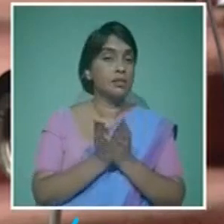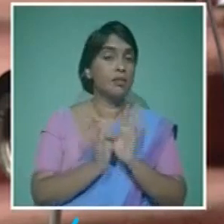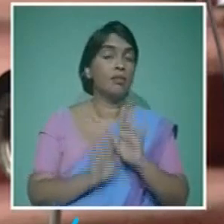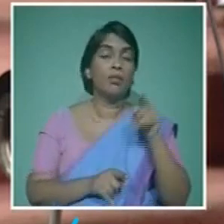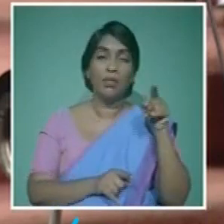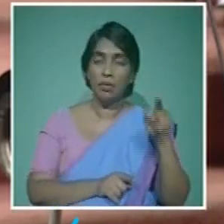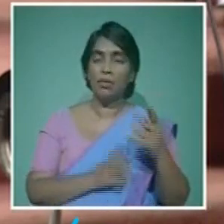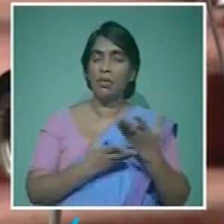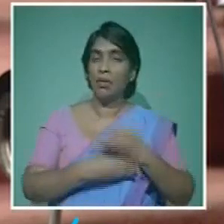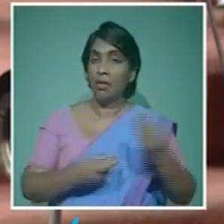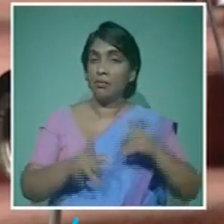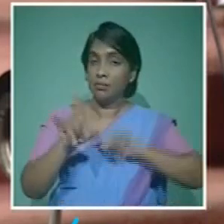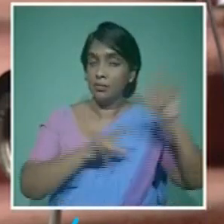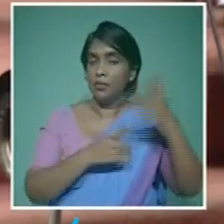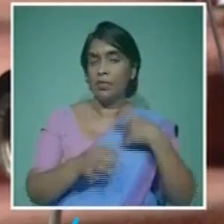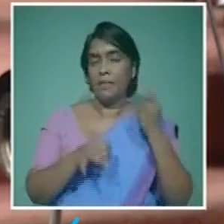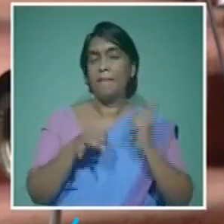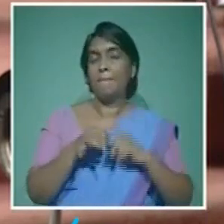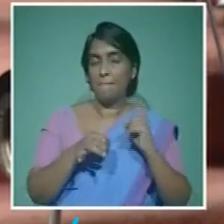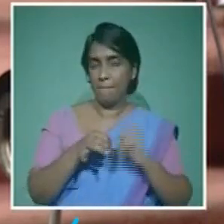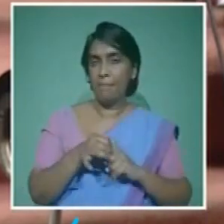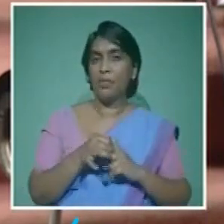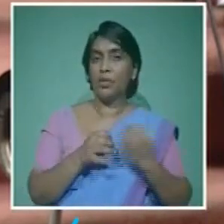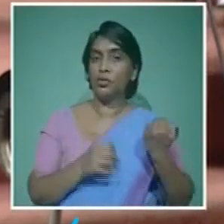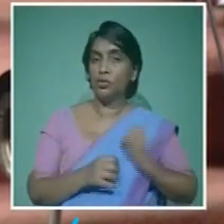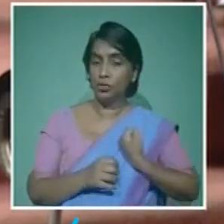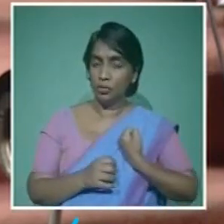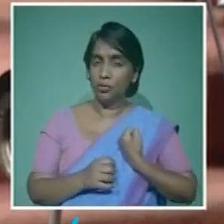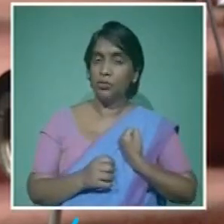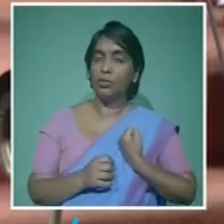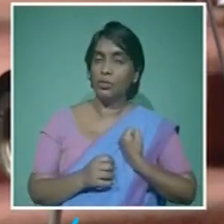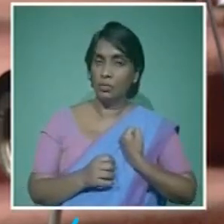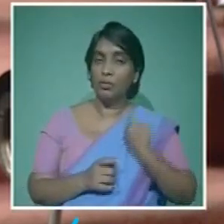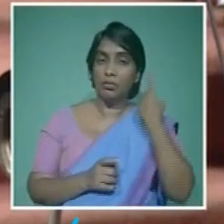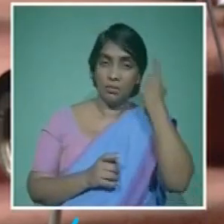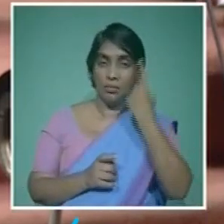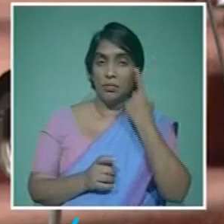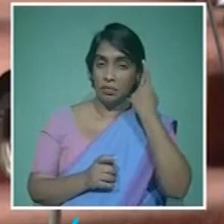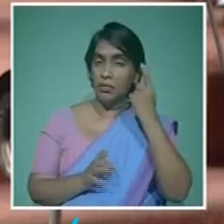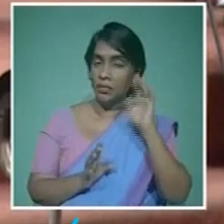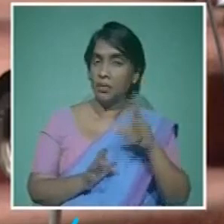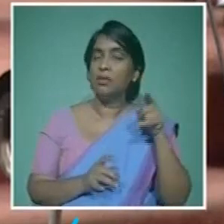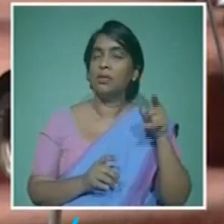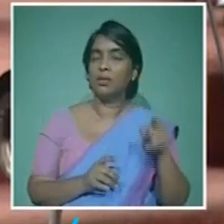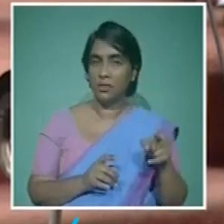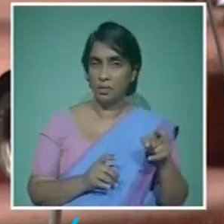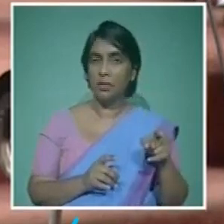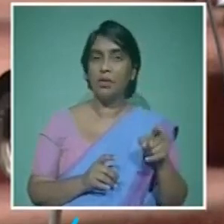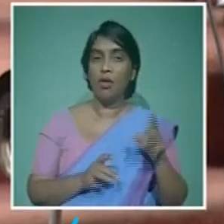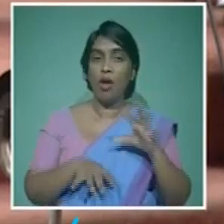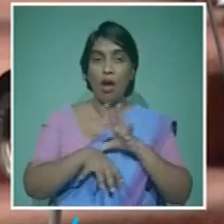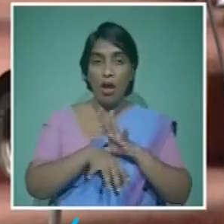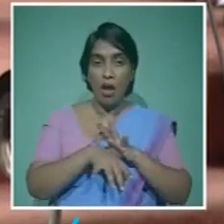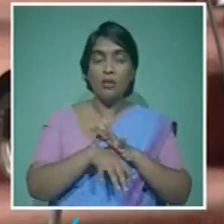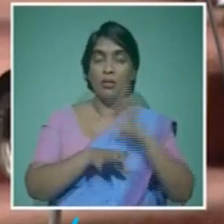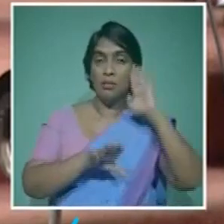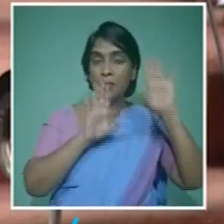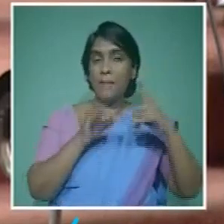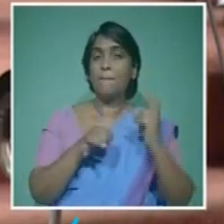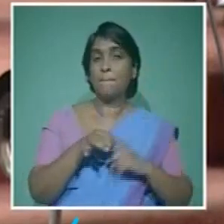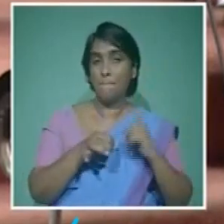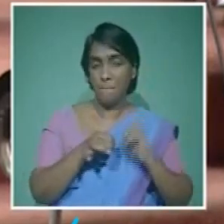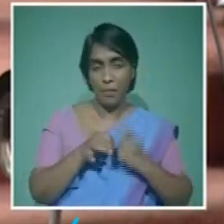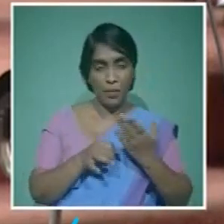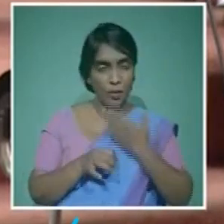காரணம் வைத்திய தொழிலை தாங்கள் சரியாக செய்ய முடியாமல் இருக்கின்றது. ஏனென்றால் வைத்தியசாலைகளில் மருந்தில்லை,